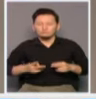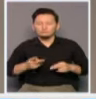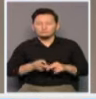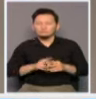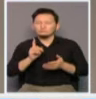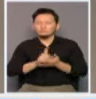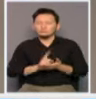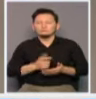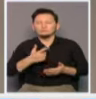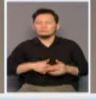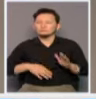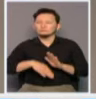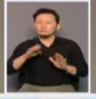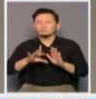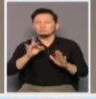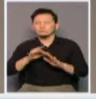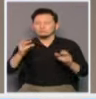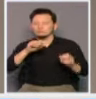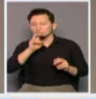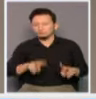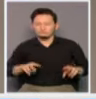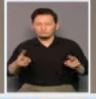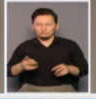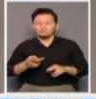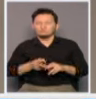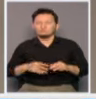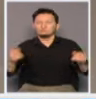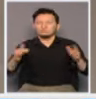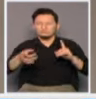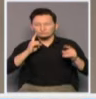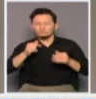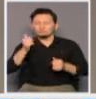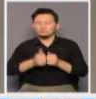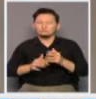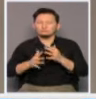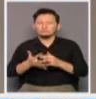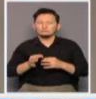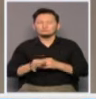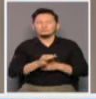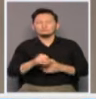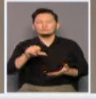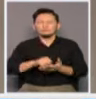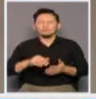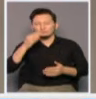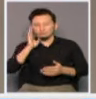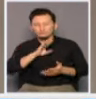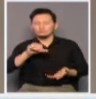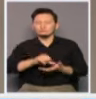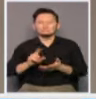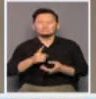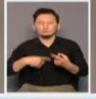этому оценивать себя и выбирать специальность. Такое собрание должно проводиться в каждом сельском округе с участием родителей,